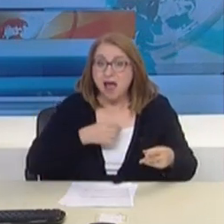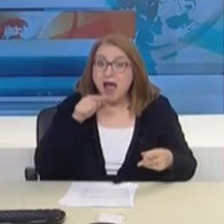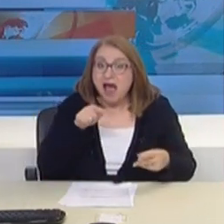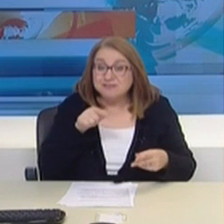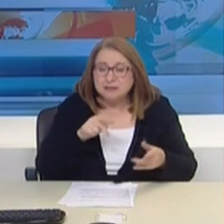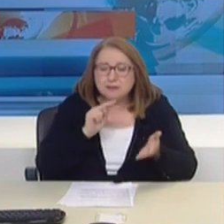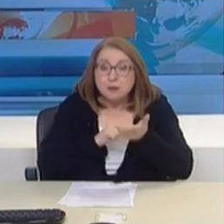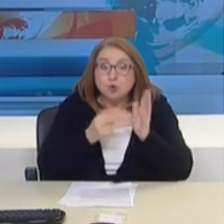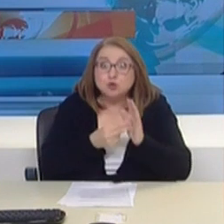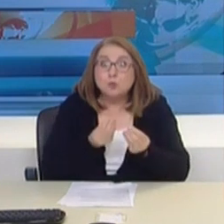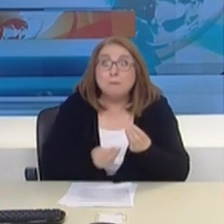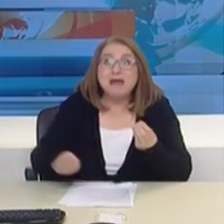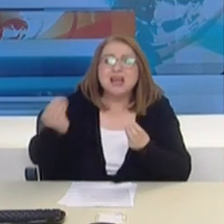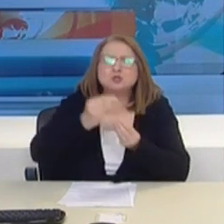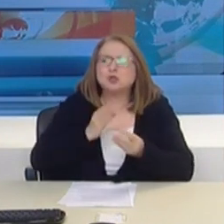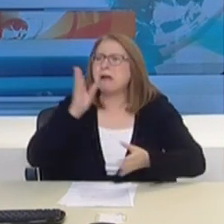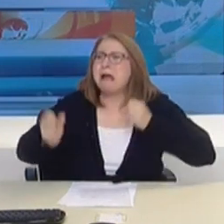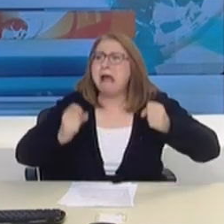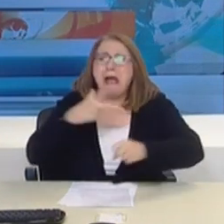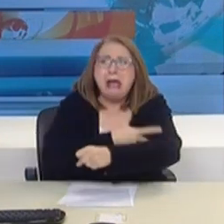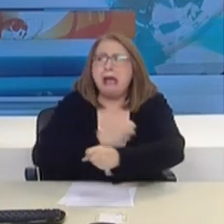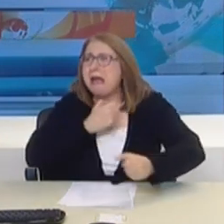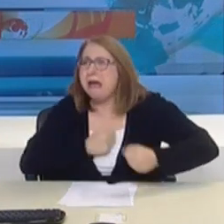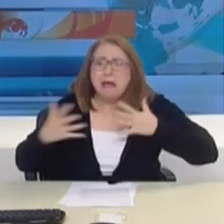να απομονώνονται παρά να ελέγχονται.